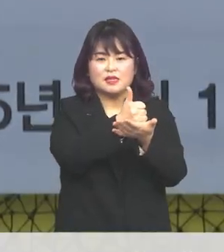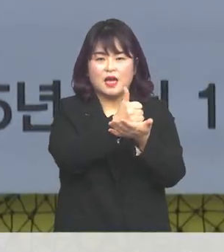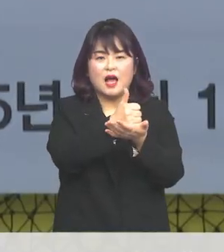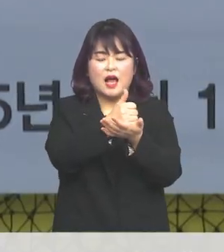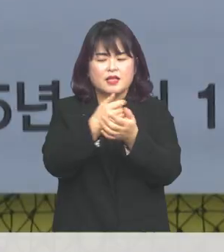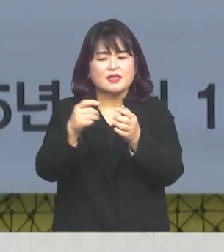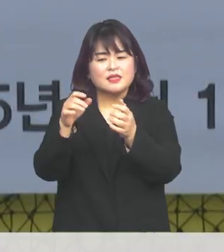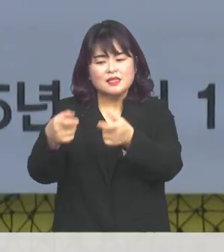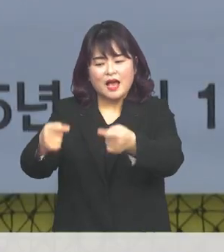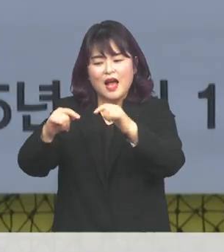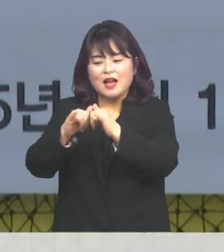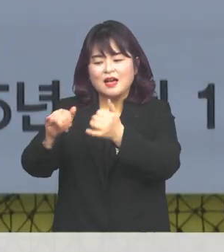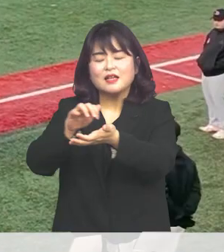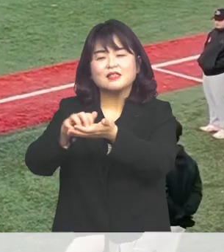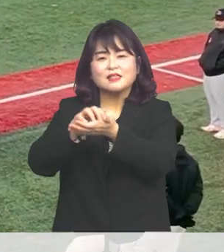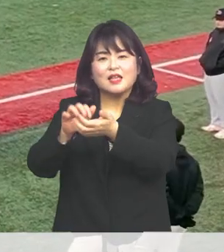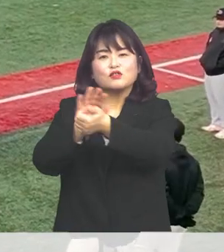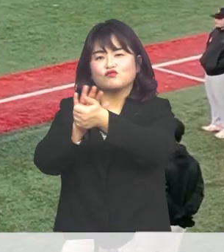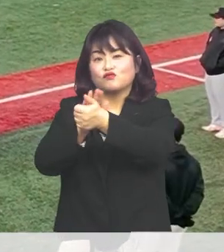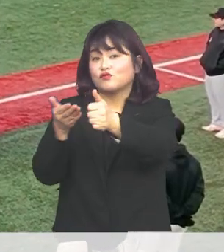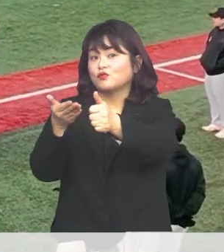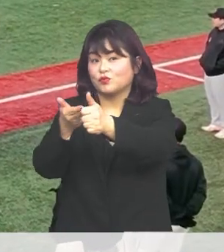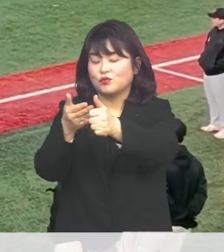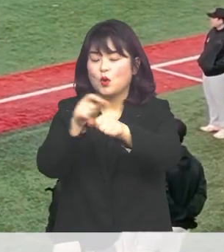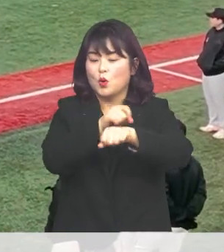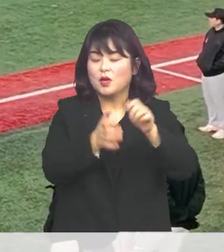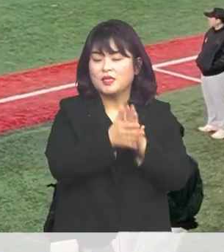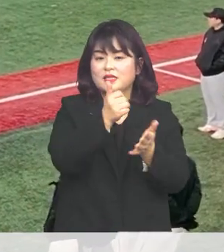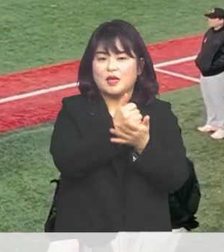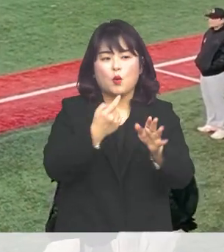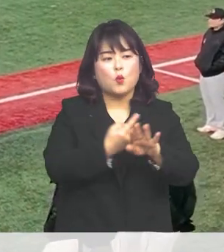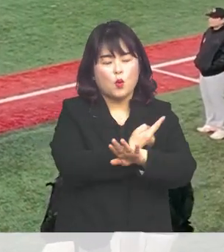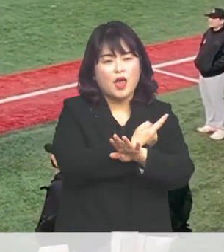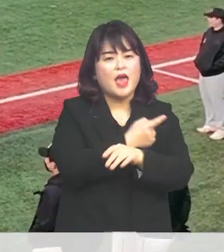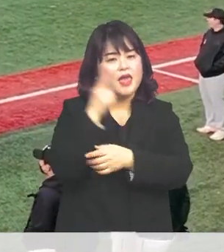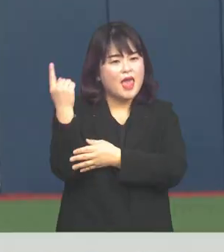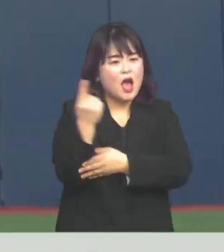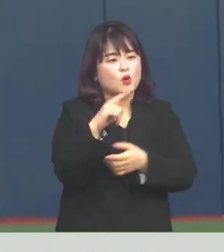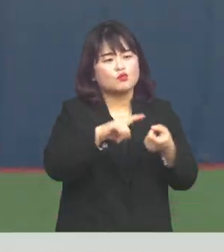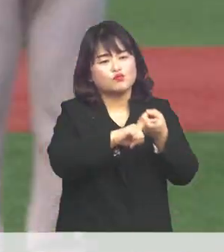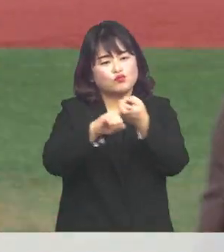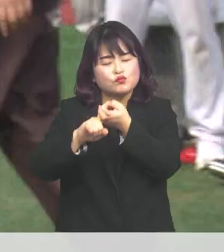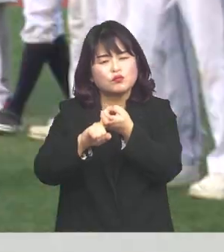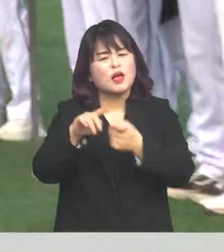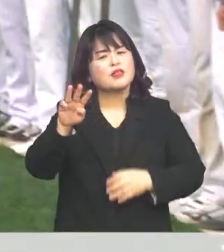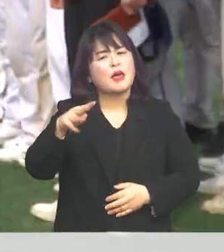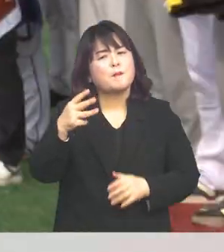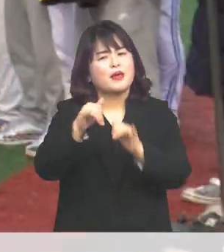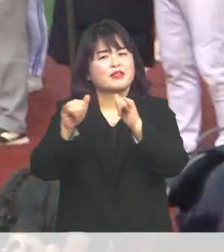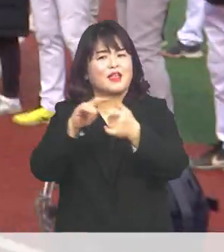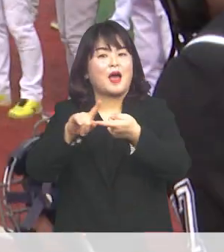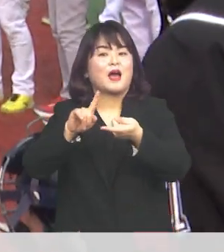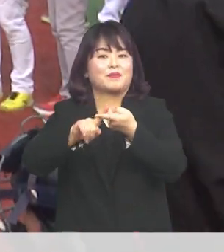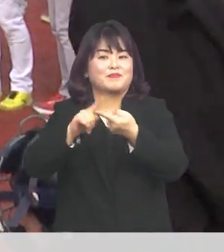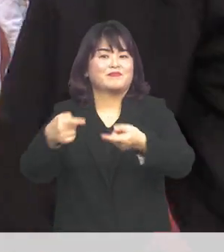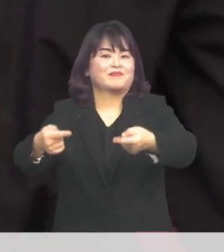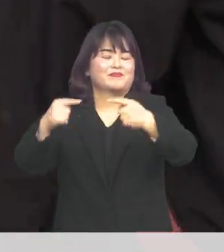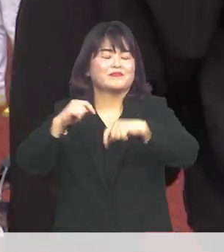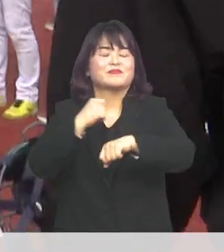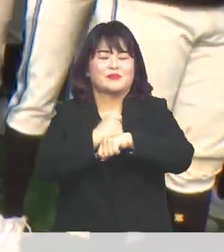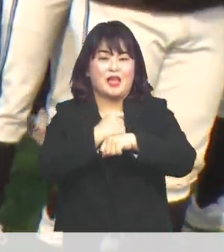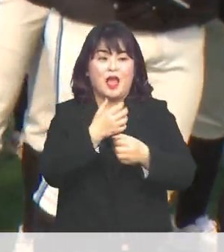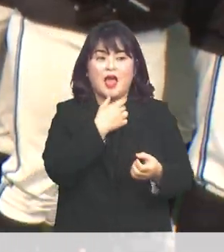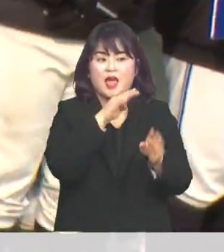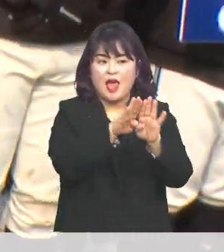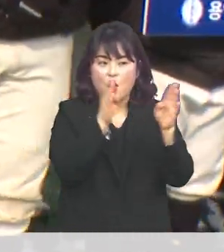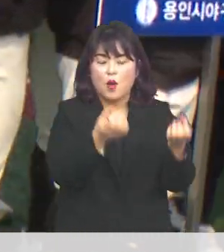참석해 참가자들을 격려했습니다. 이날 행사에는 이상일 시장을 비롯해 야구 동호인 300여 명이 참석했습니다.